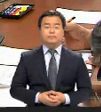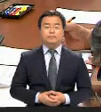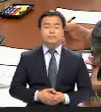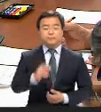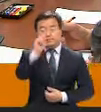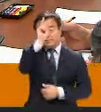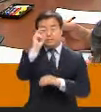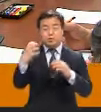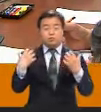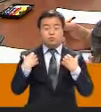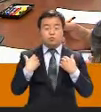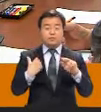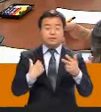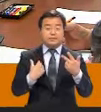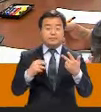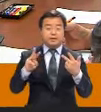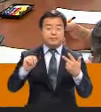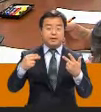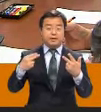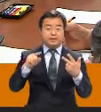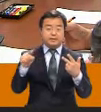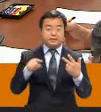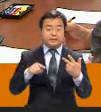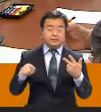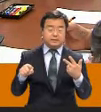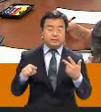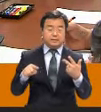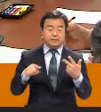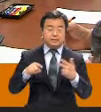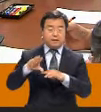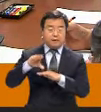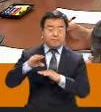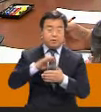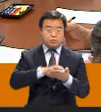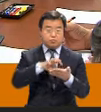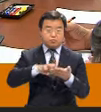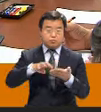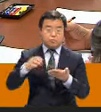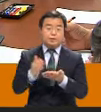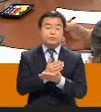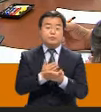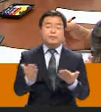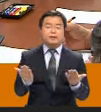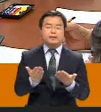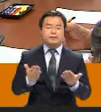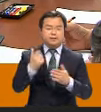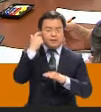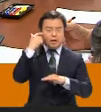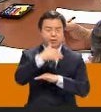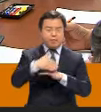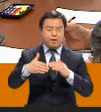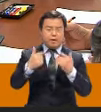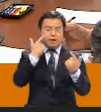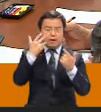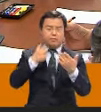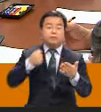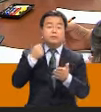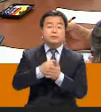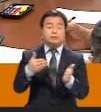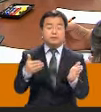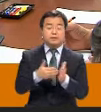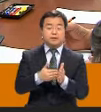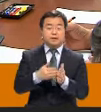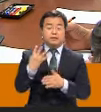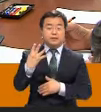정부의 700MHz 주파수 분배안이 최종 확정됐습니다. EBS를 포함한 지상파 4개 회사에